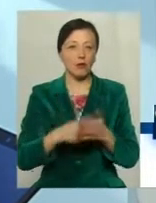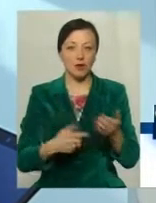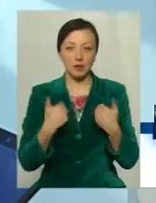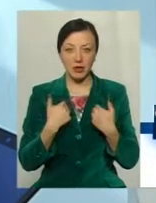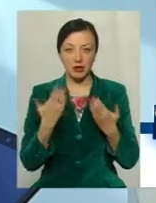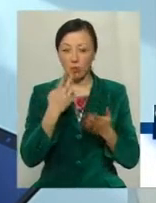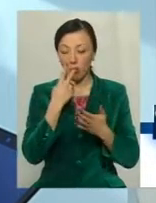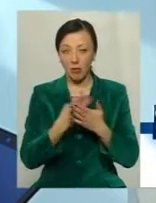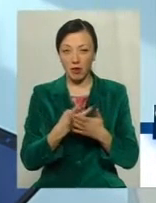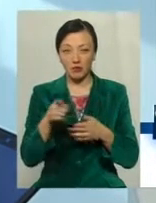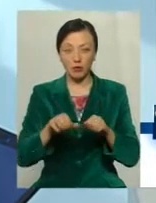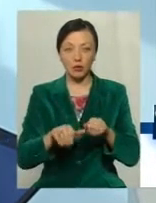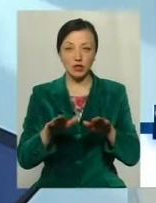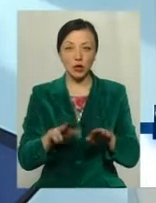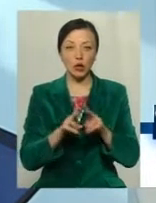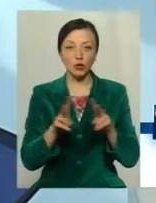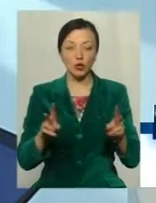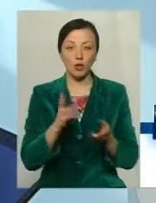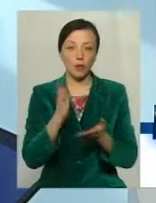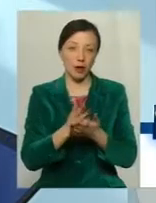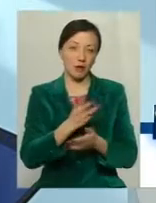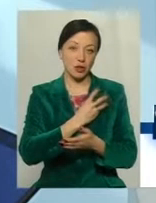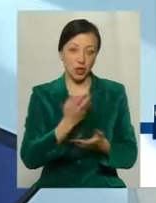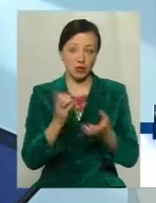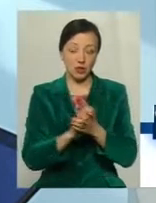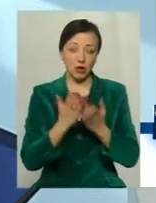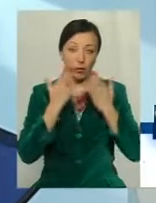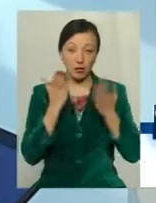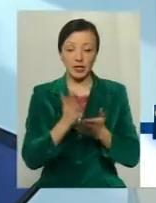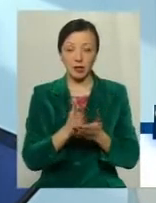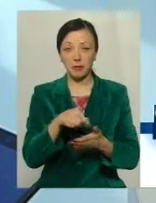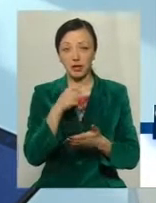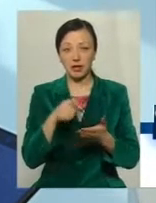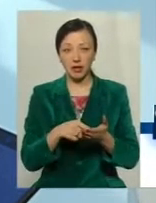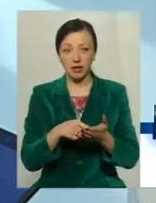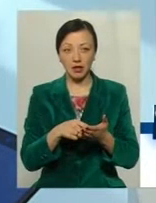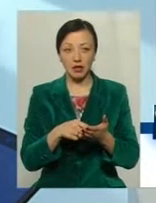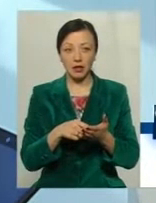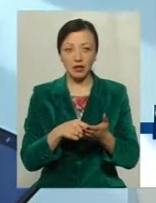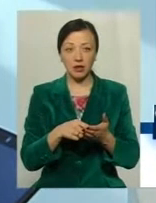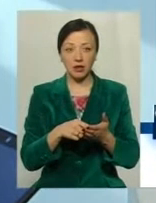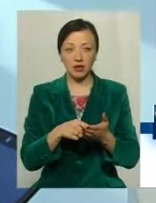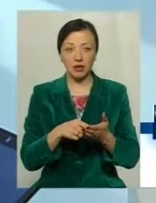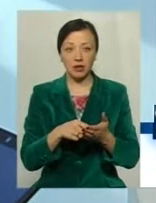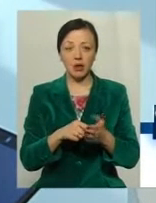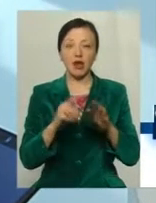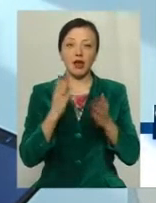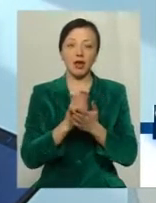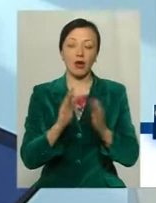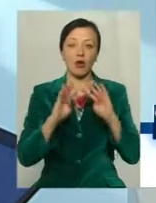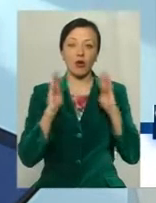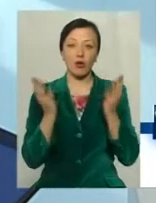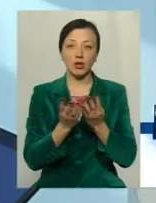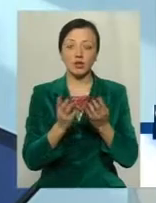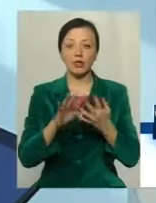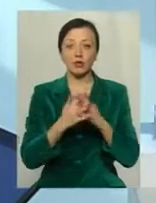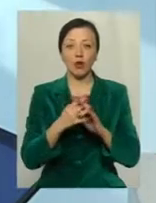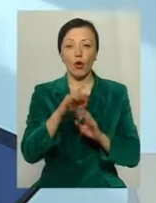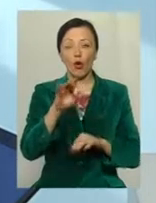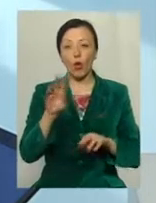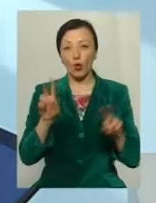міністрів, 395-та постанова Кабінету міністрів, яка виділила нашій області 73 мільйони гривень на вирішення тих чи